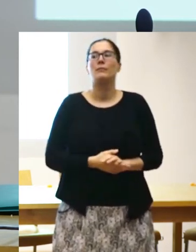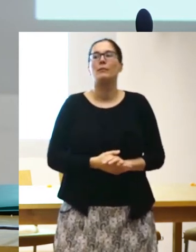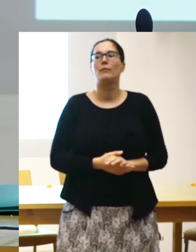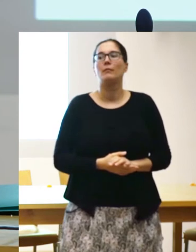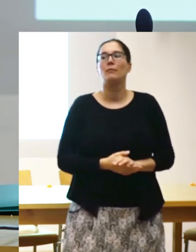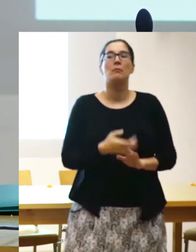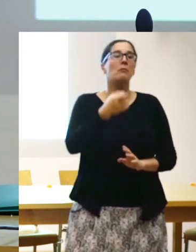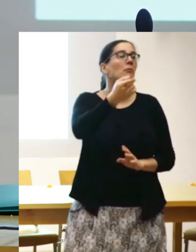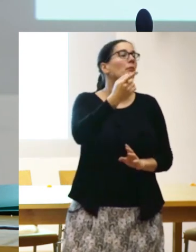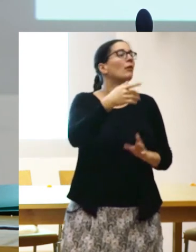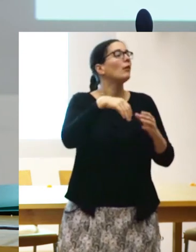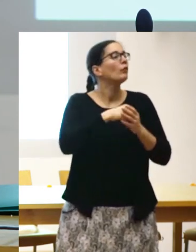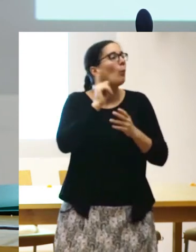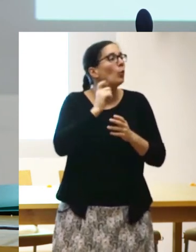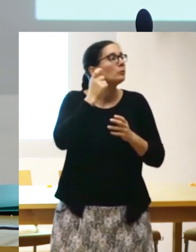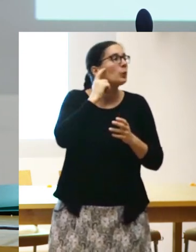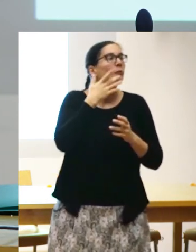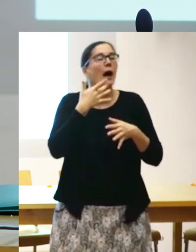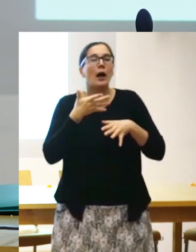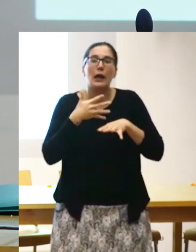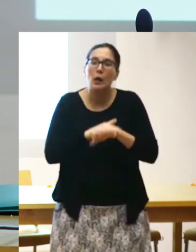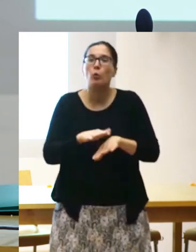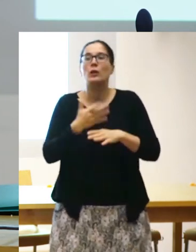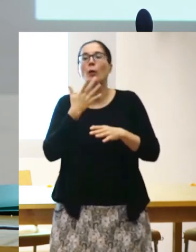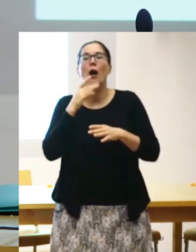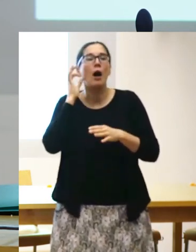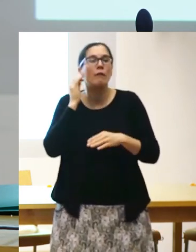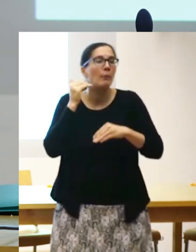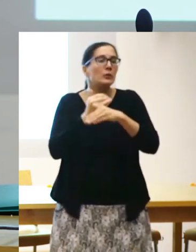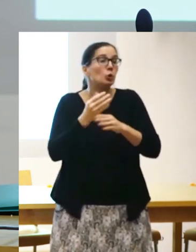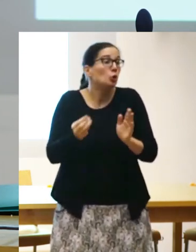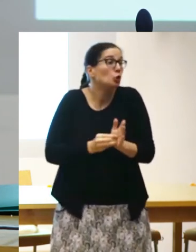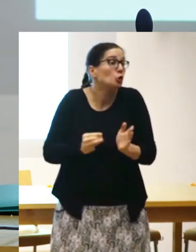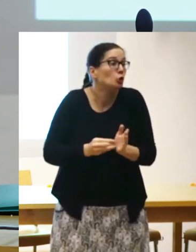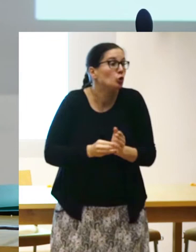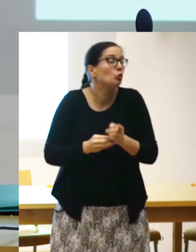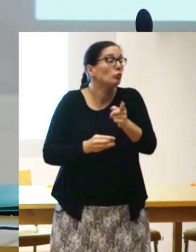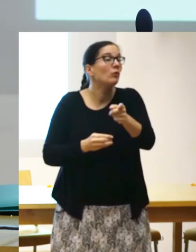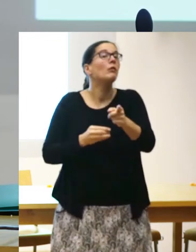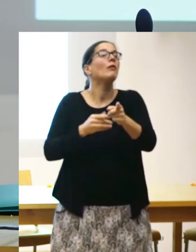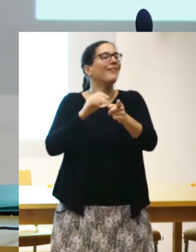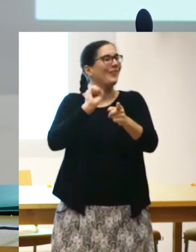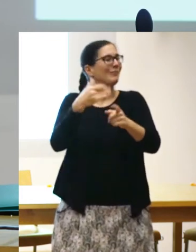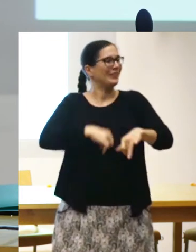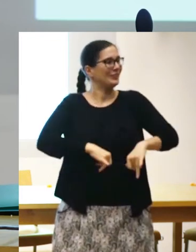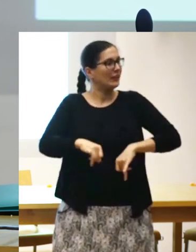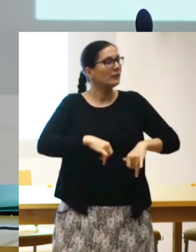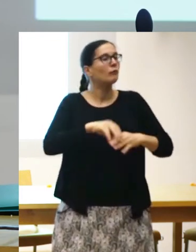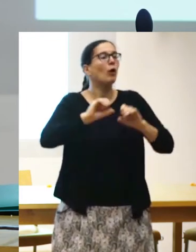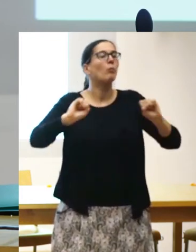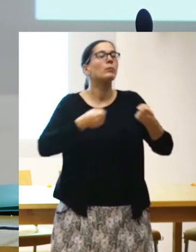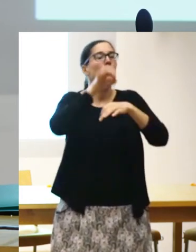někde diskutovalo, tak v Moravské galerii vznikl projekt, výstava, která byla